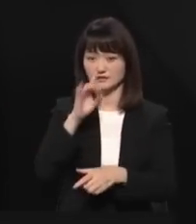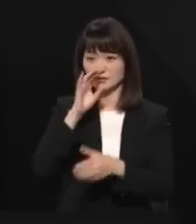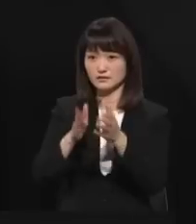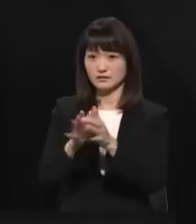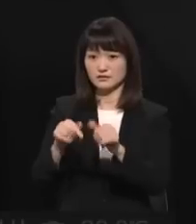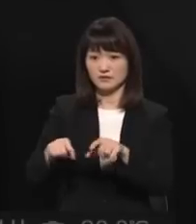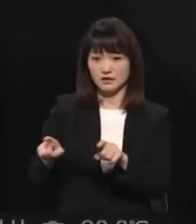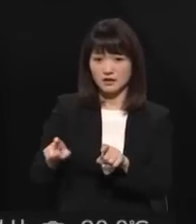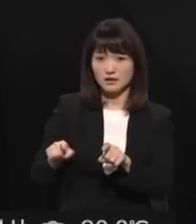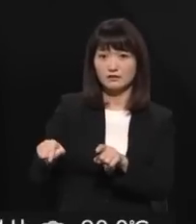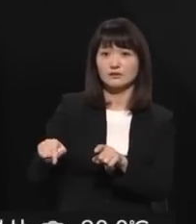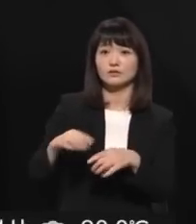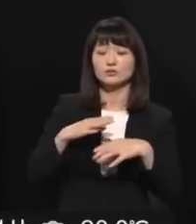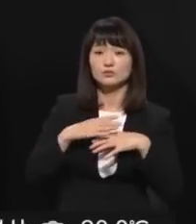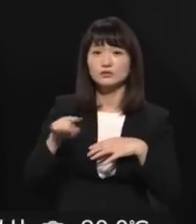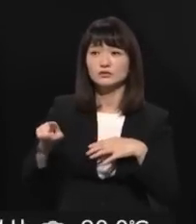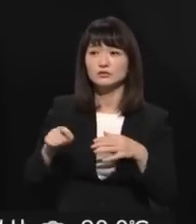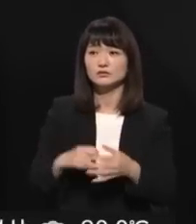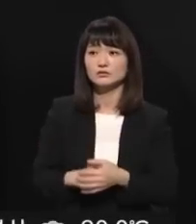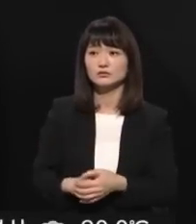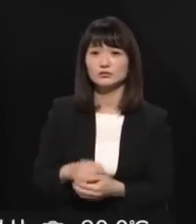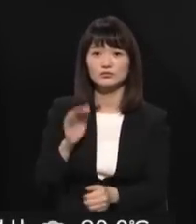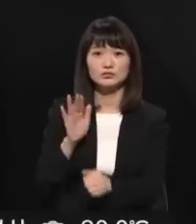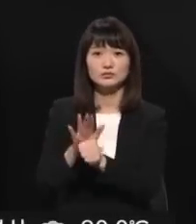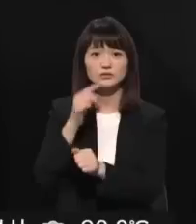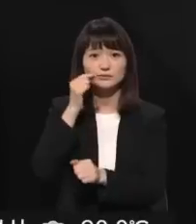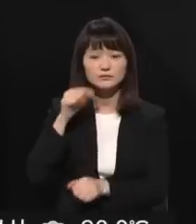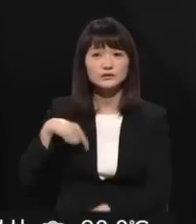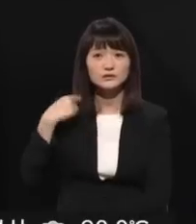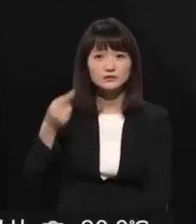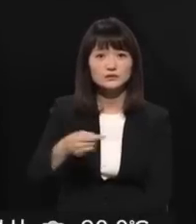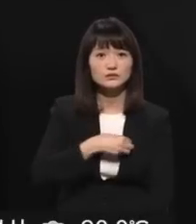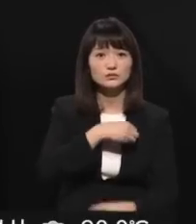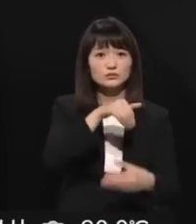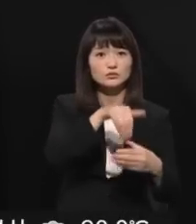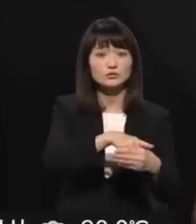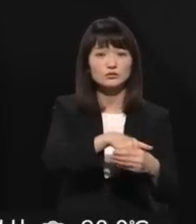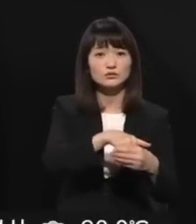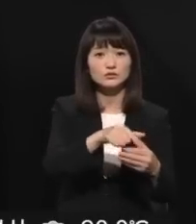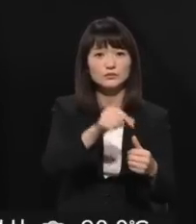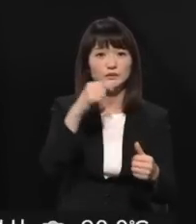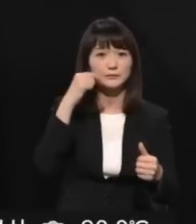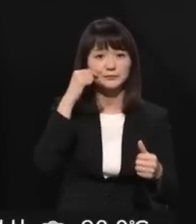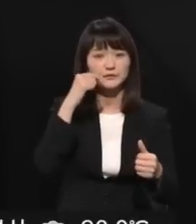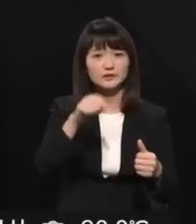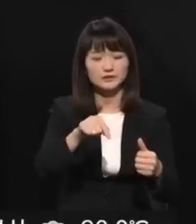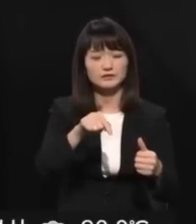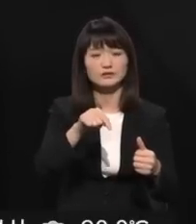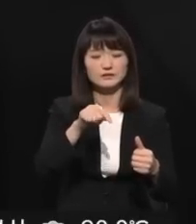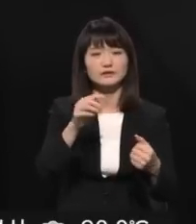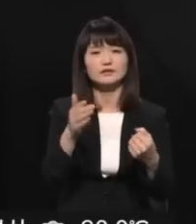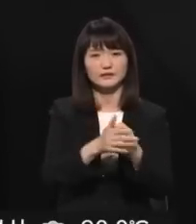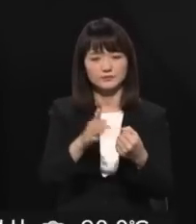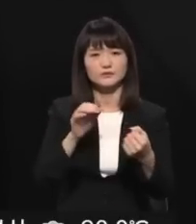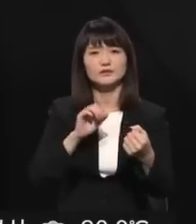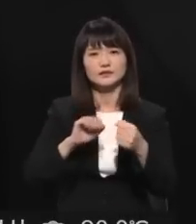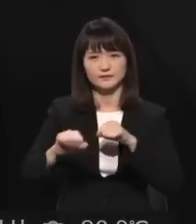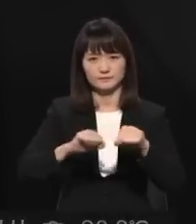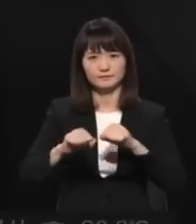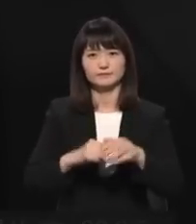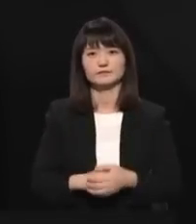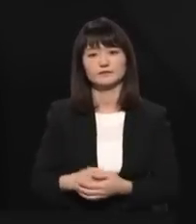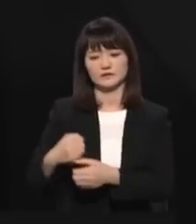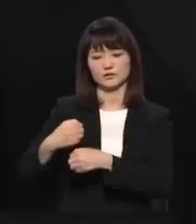두려움에 떨었었는데 여기에 대해서 호응해 주지 못하면 다음 총선 어려워지니까 거기에 호응하는 것이고 저는 이것에 대해서